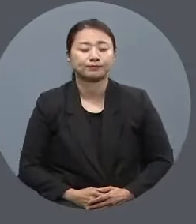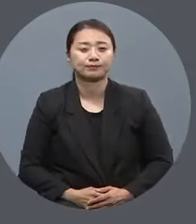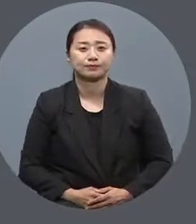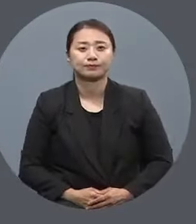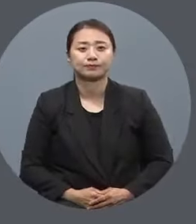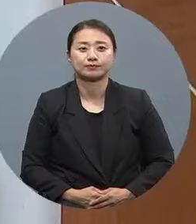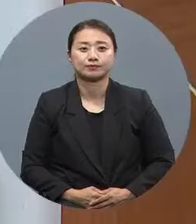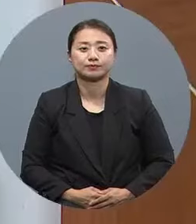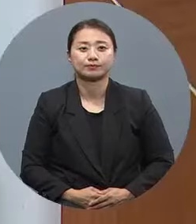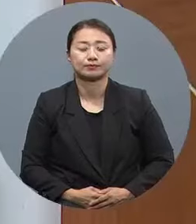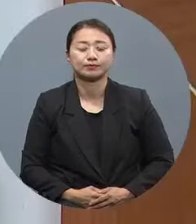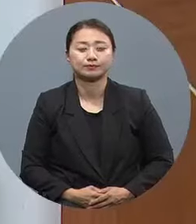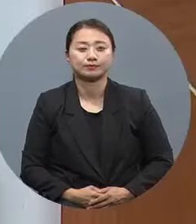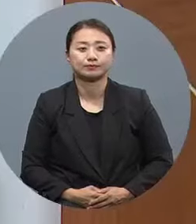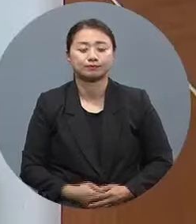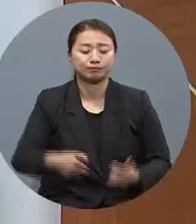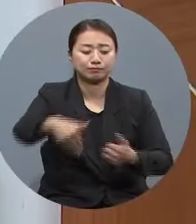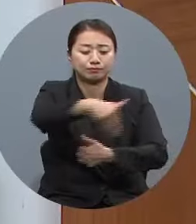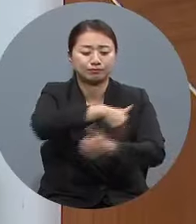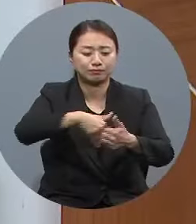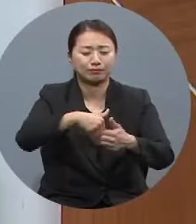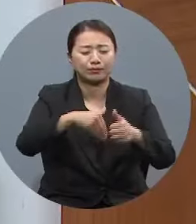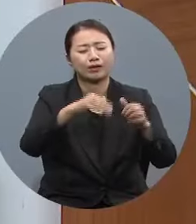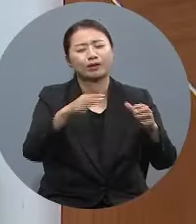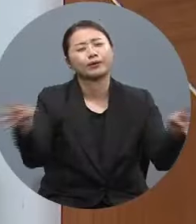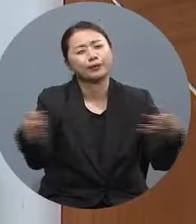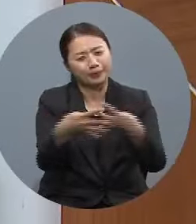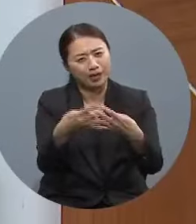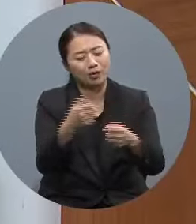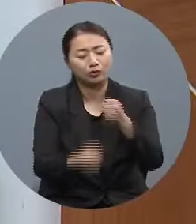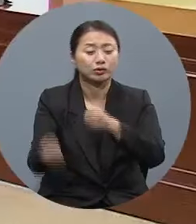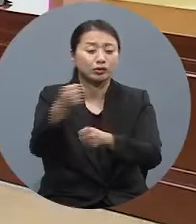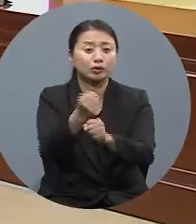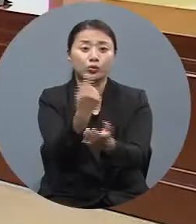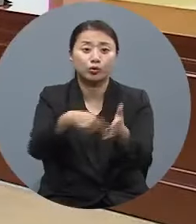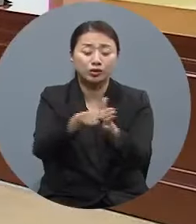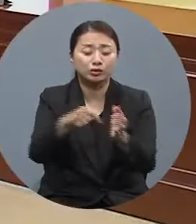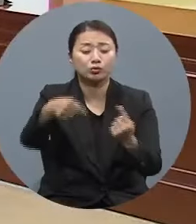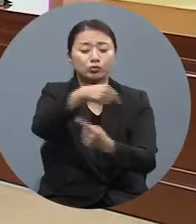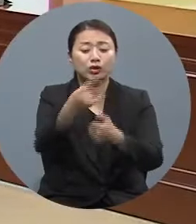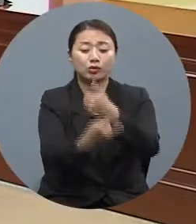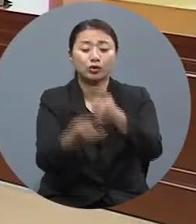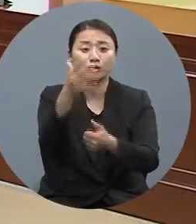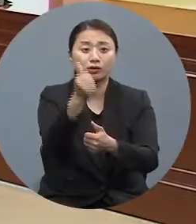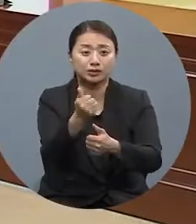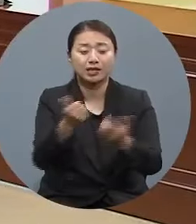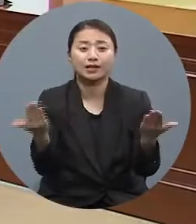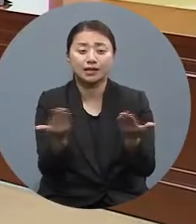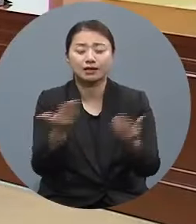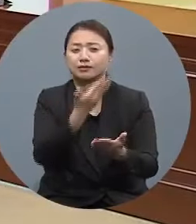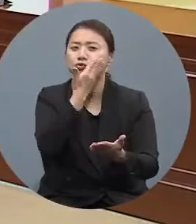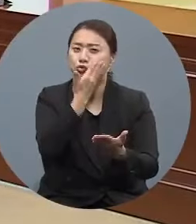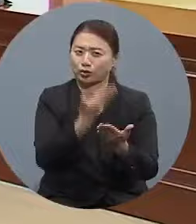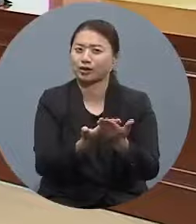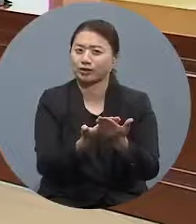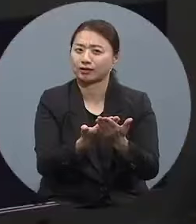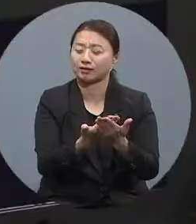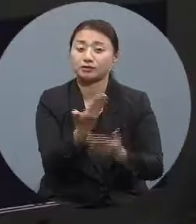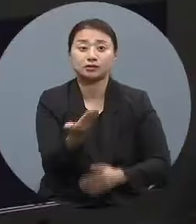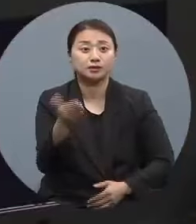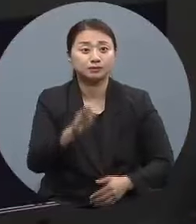입장을 밝혔습니다 분위기를 추고 의회를 정상화하려면 운영위원장의 역할이 어느 때보다